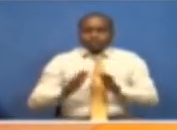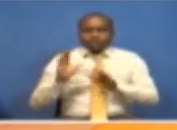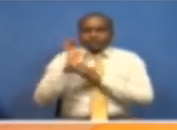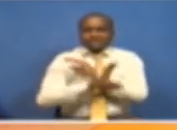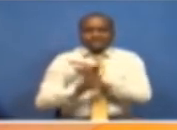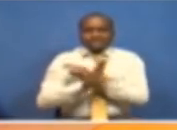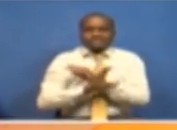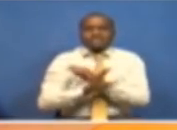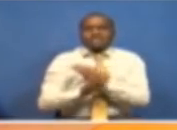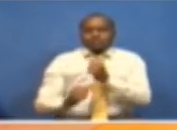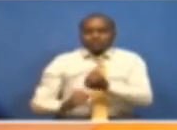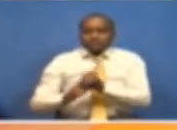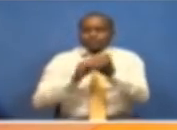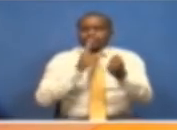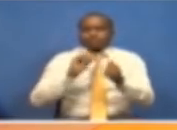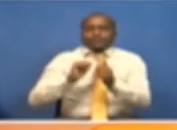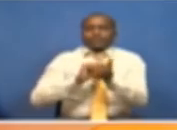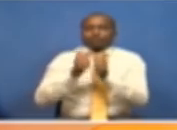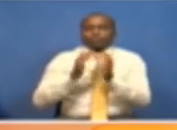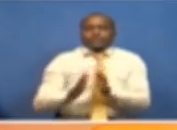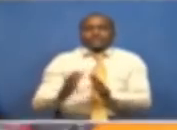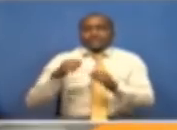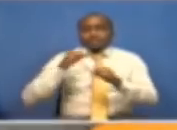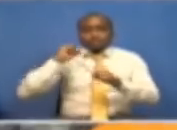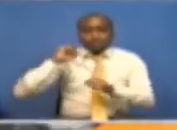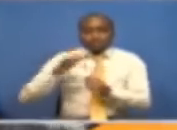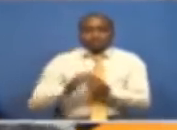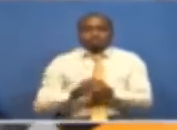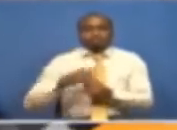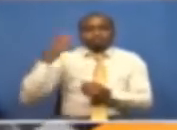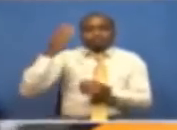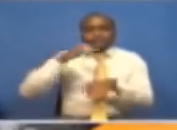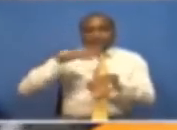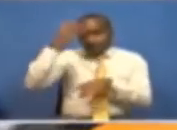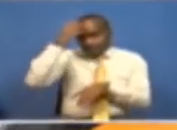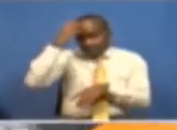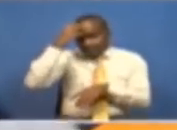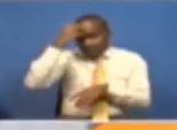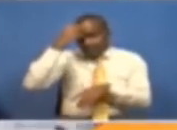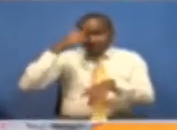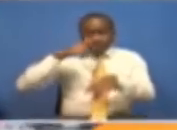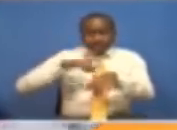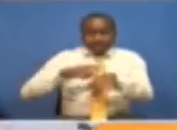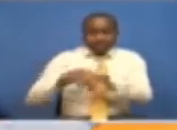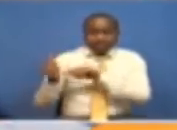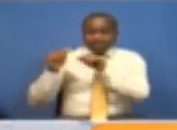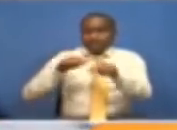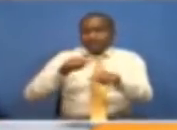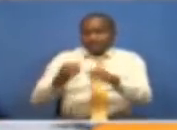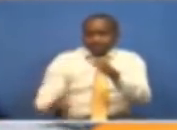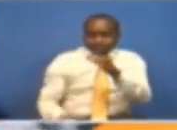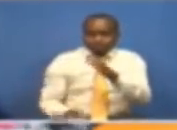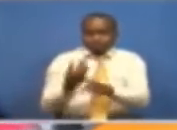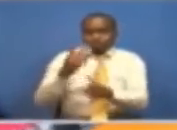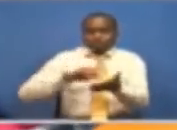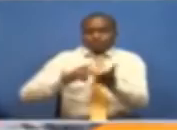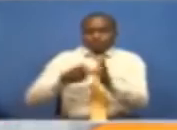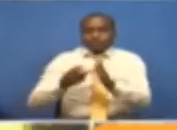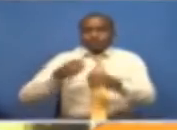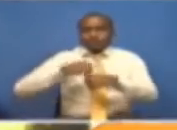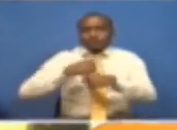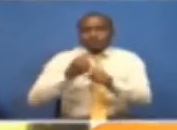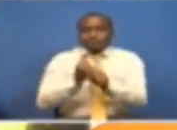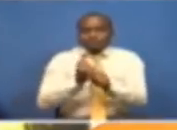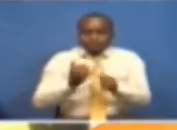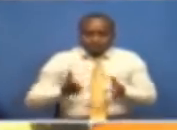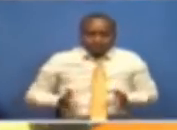wapinzani wake wa kisiasa. Akizungumza huko Kitale eneo bunge la Endebes alipozindua mradi wa ujenzi wa barabara ya Lesos kuelekea